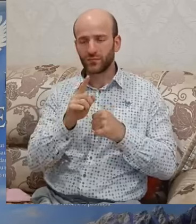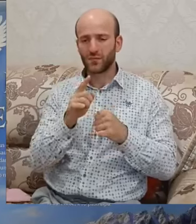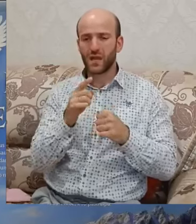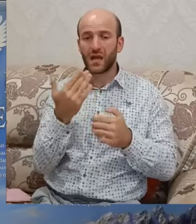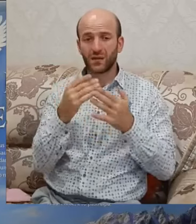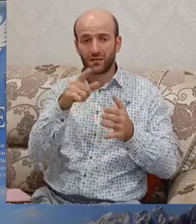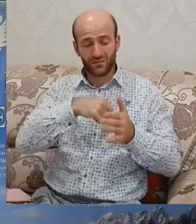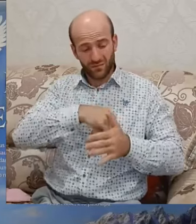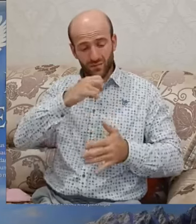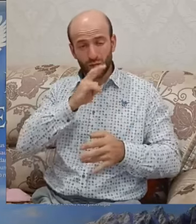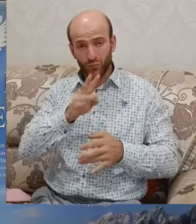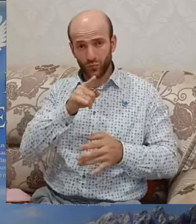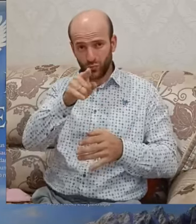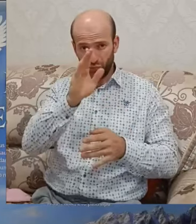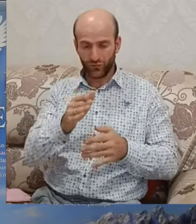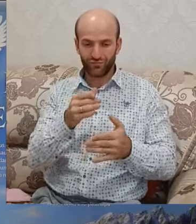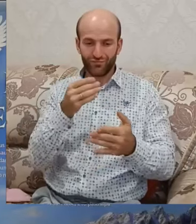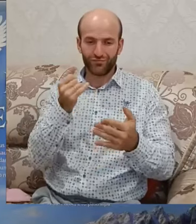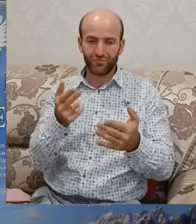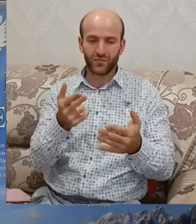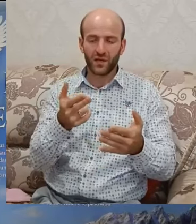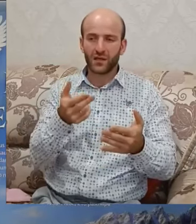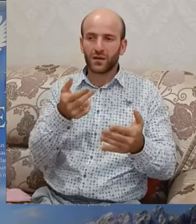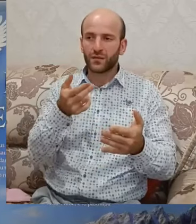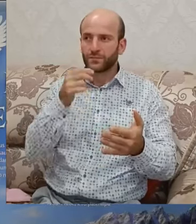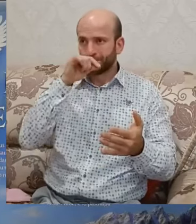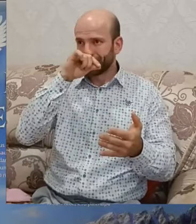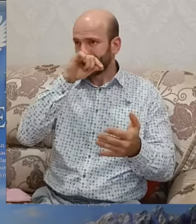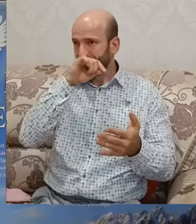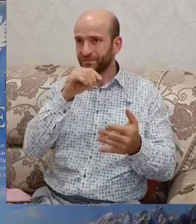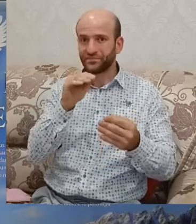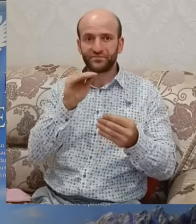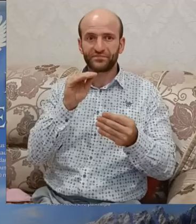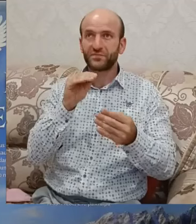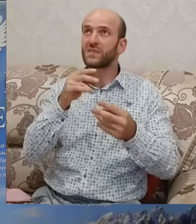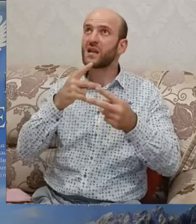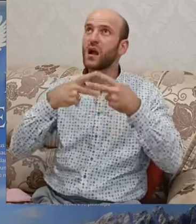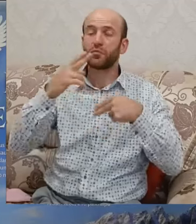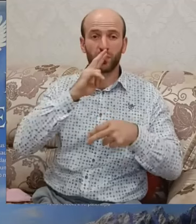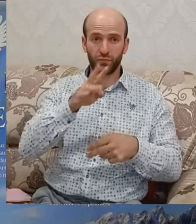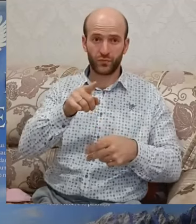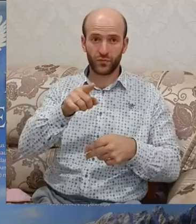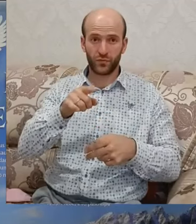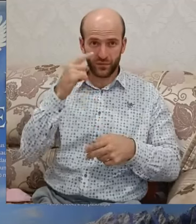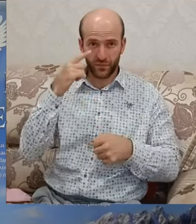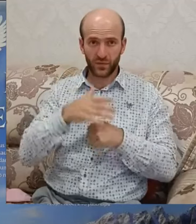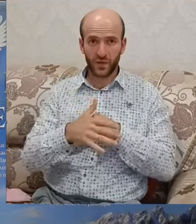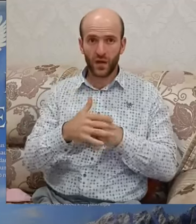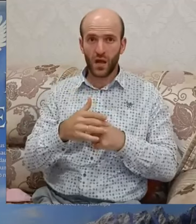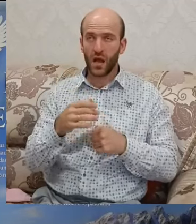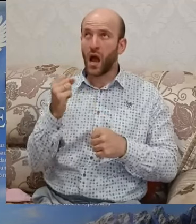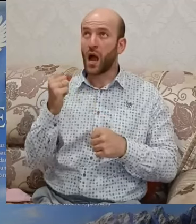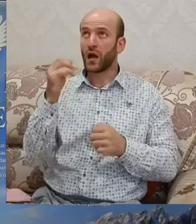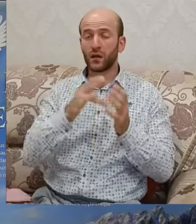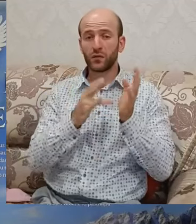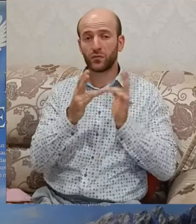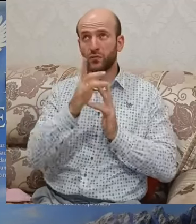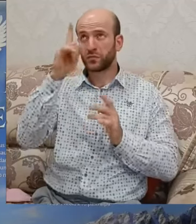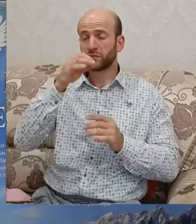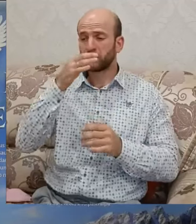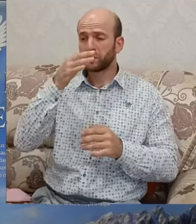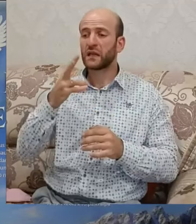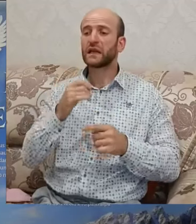"Отче, прости их." Tai nėra sudėtingas žodis. Это не сложное слово. Ir tai yra dėl mūsų. И